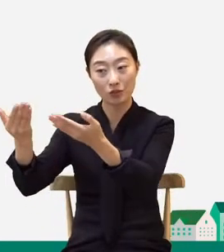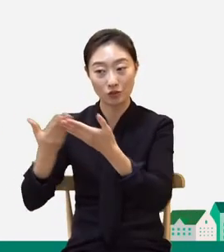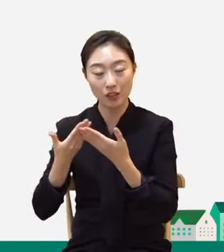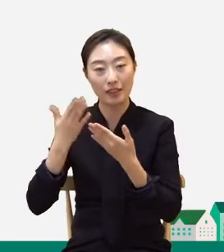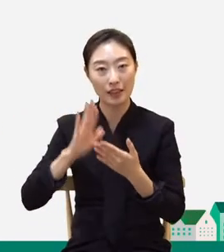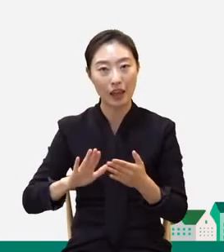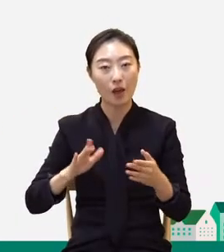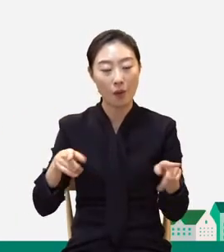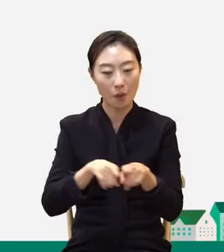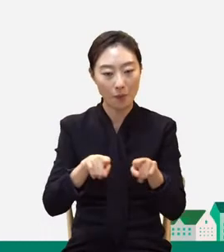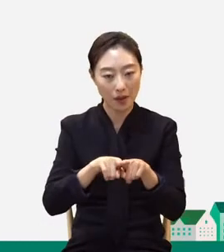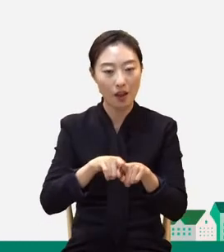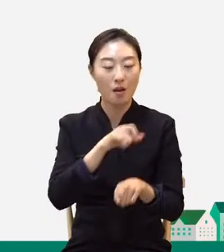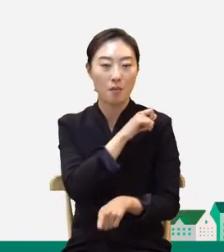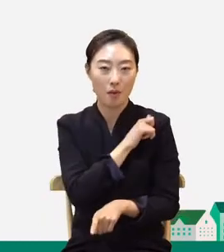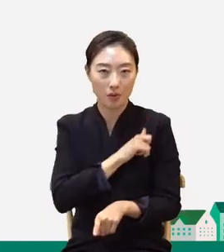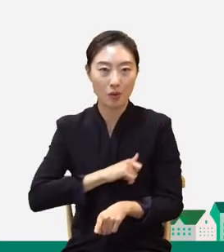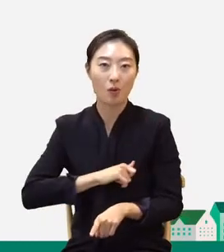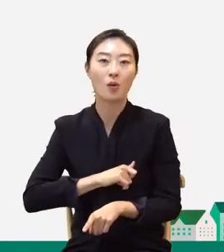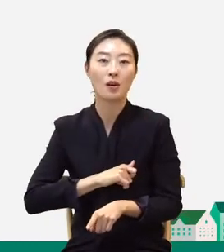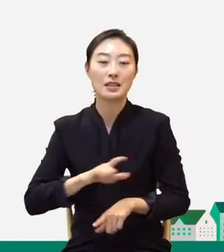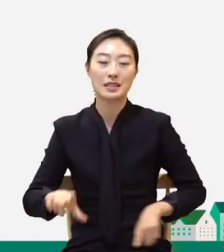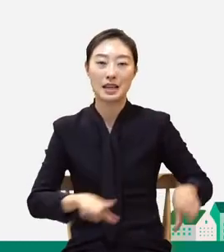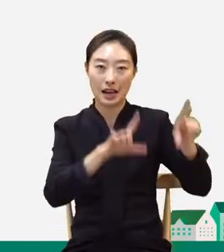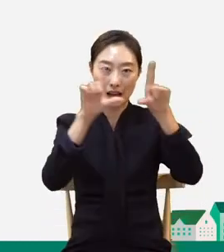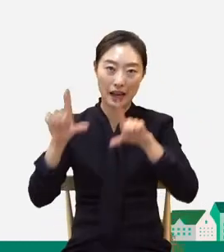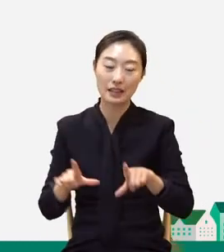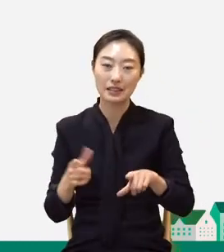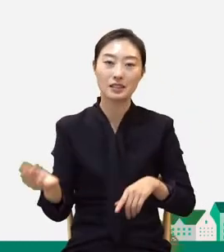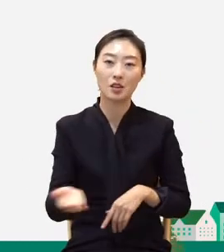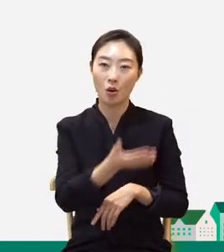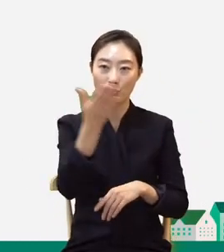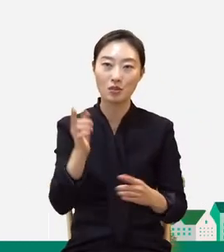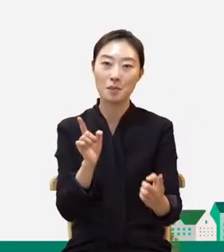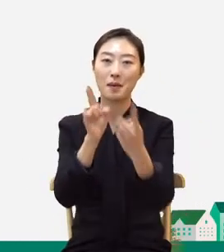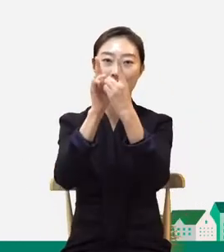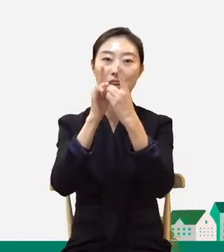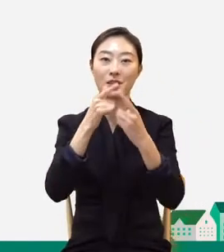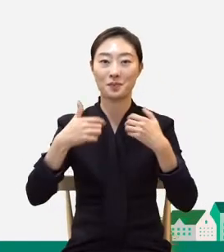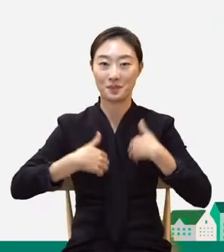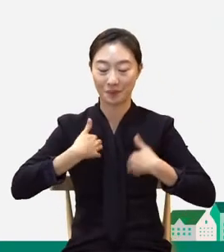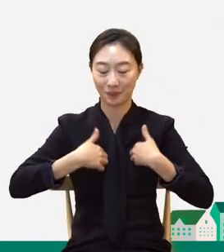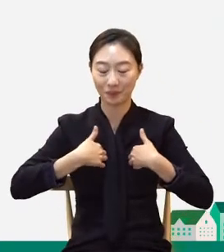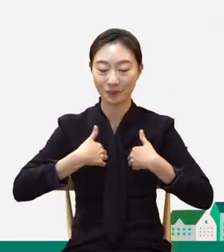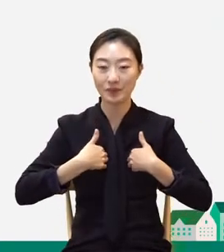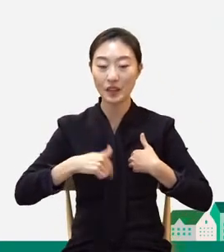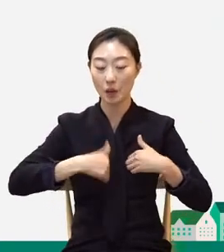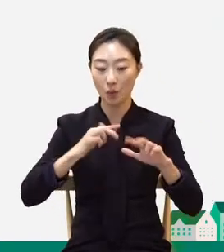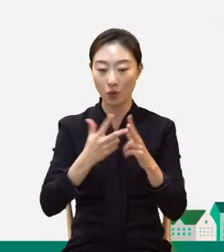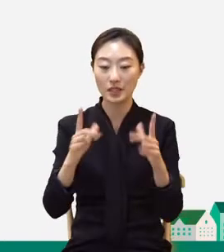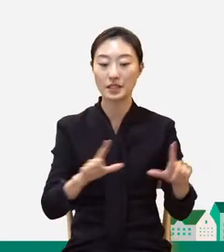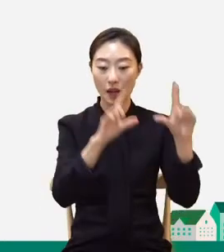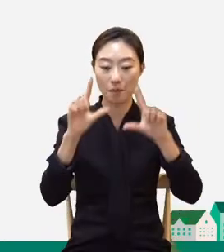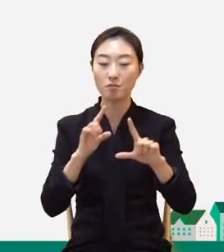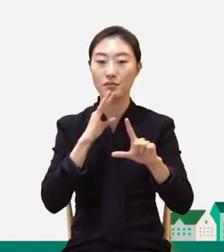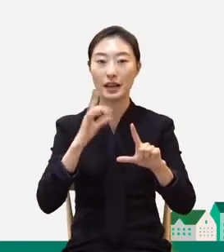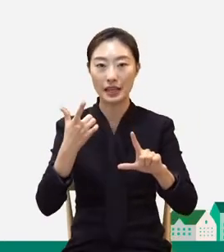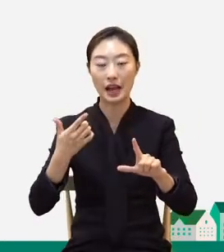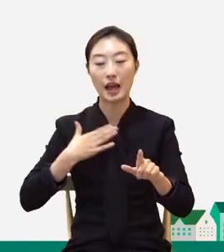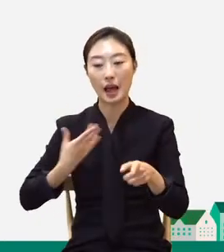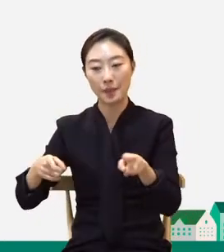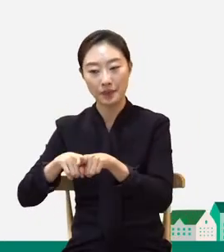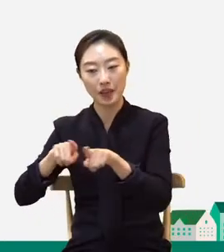함께 버티고 살아가는 분들을 여기서 이렇게 많이 만나게 되었는데요. 당사자의 삶뿐만 아니라 저희가 이렇게 함께